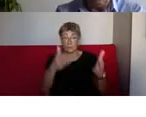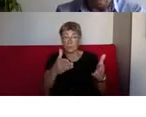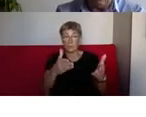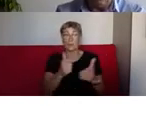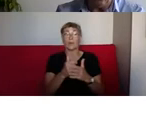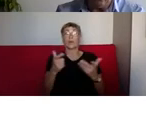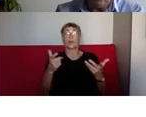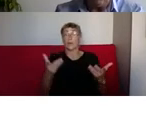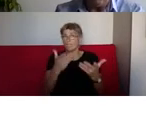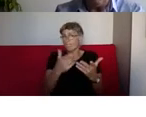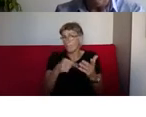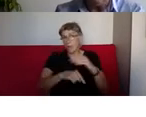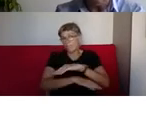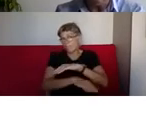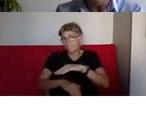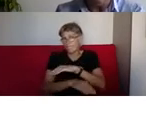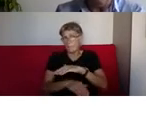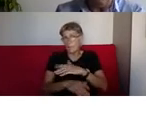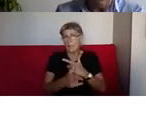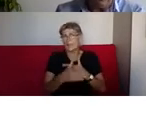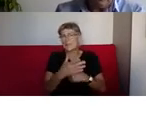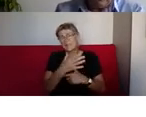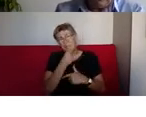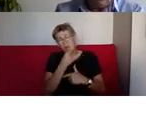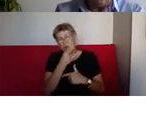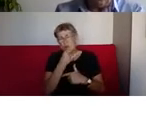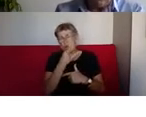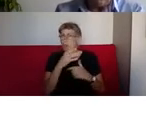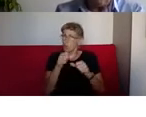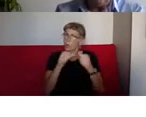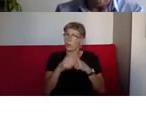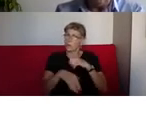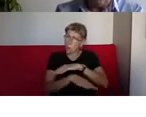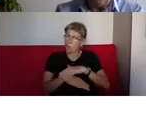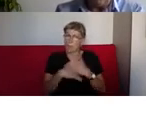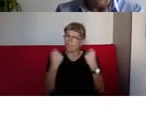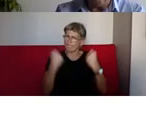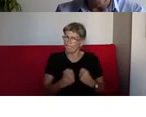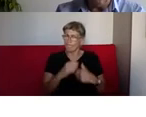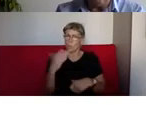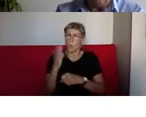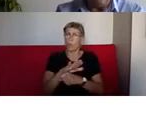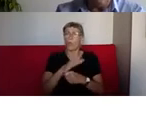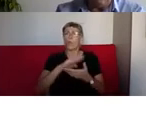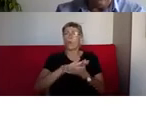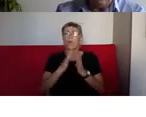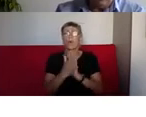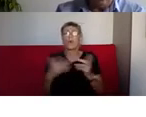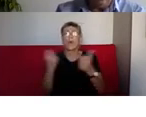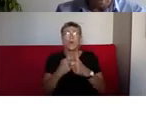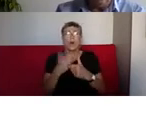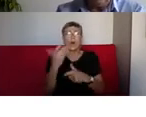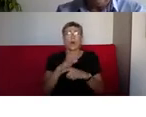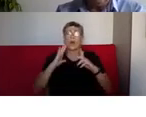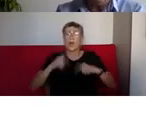sur des fondamentaux qui ne sont pas encore suffisamment développés. Et structuré. L'ADAPT montre que la clé de voûte de l'école inclusive est la